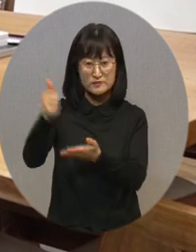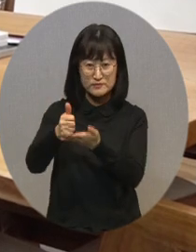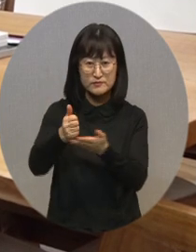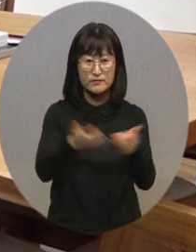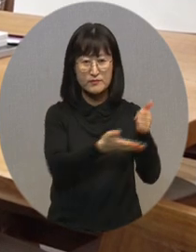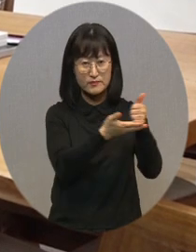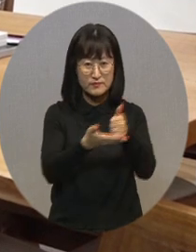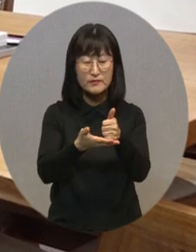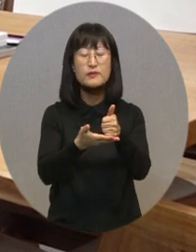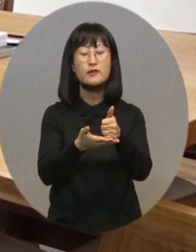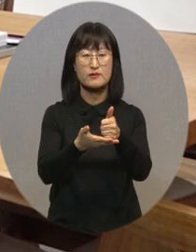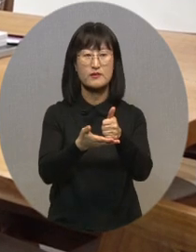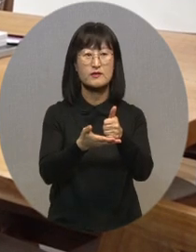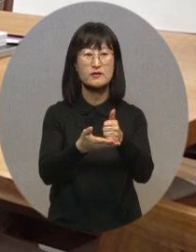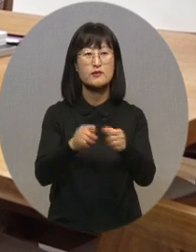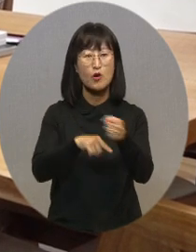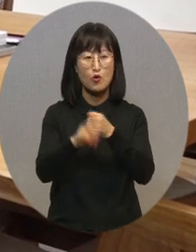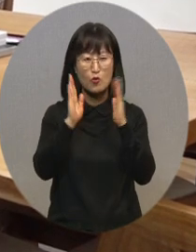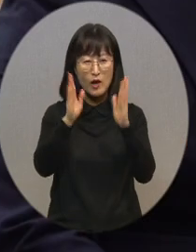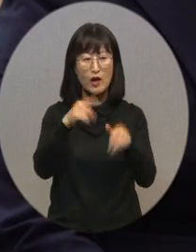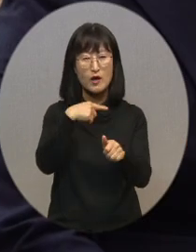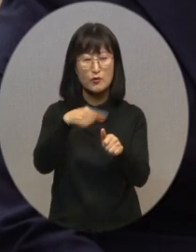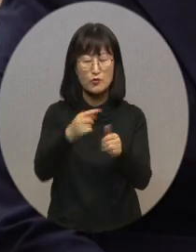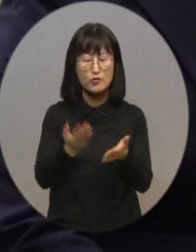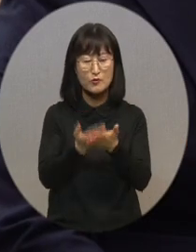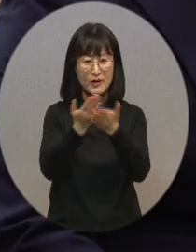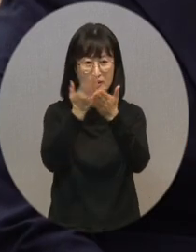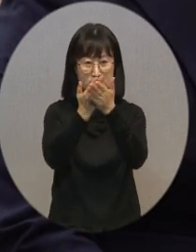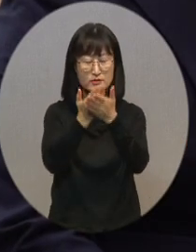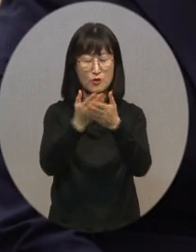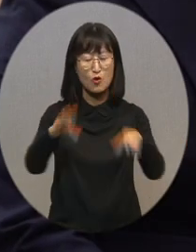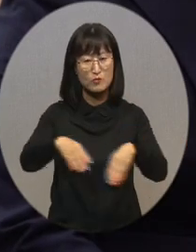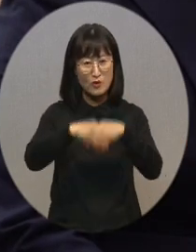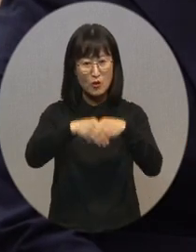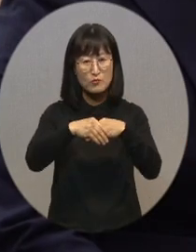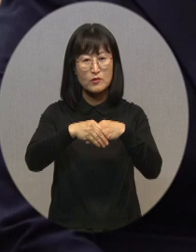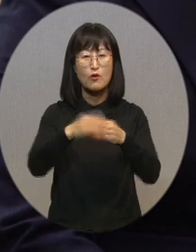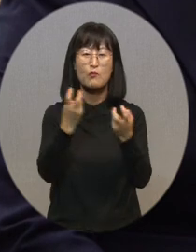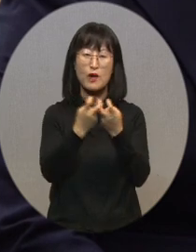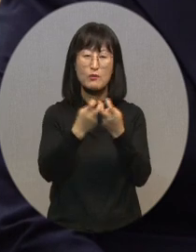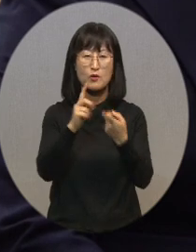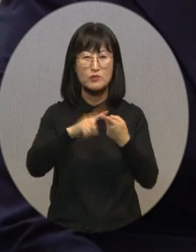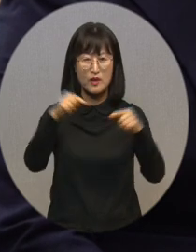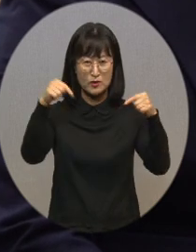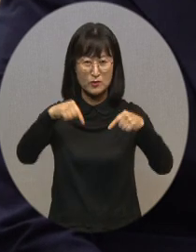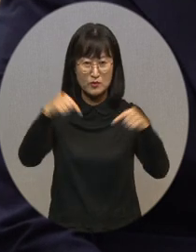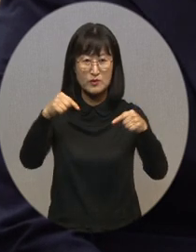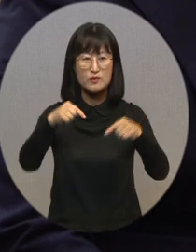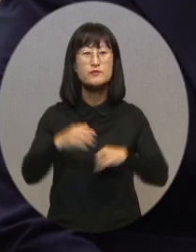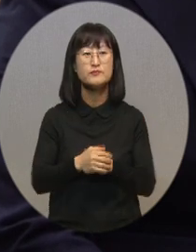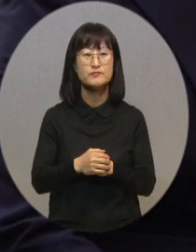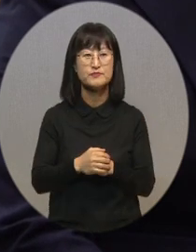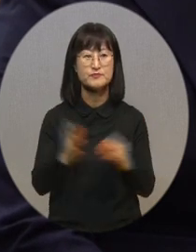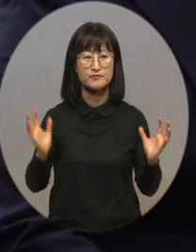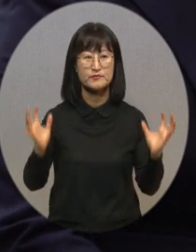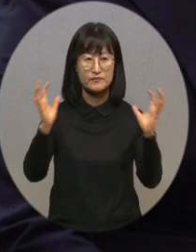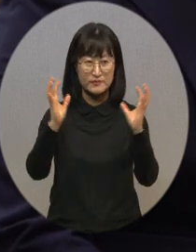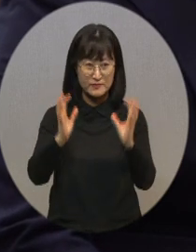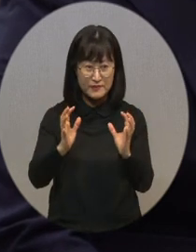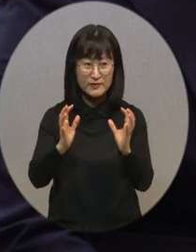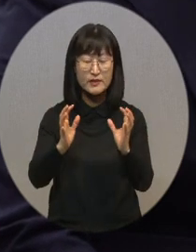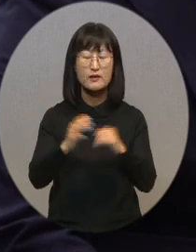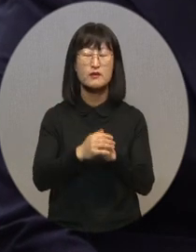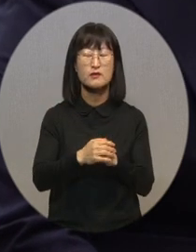지역자원을 활용한 과학교육 발전 및 협력 방안에 대해 협의했습니다. 야영 기간은 증평 자부산